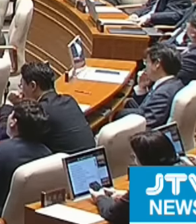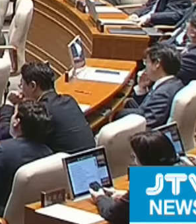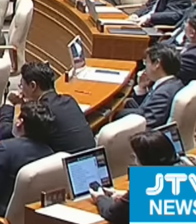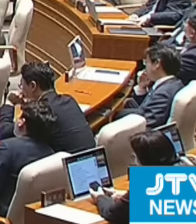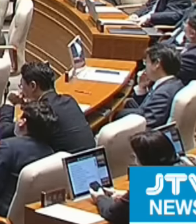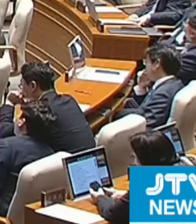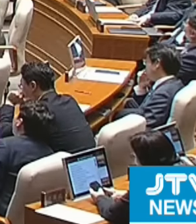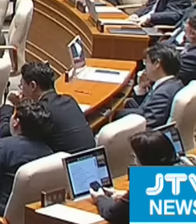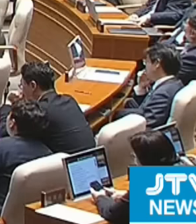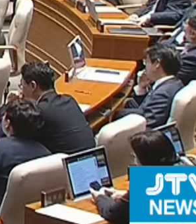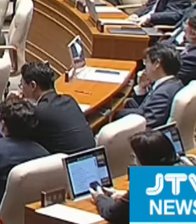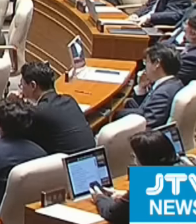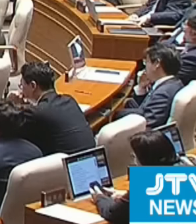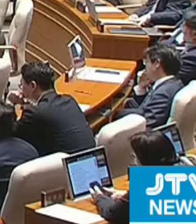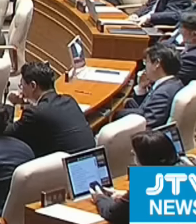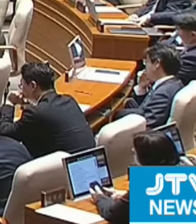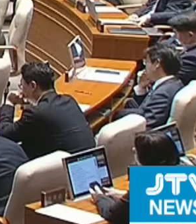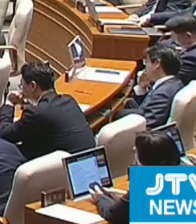자,